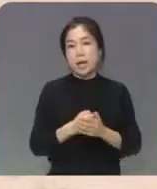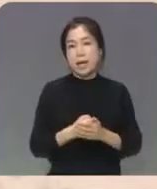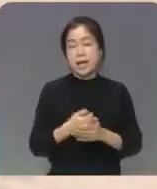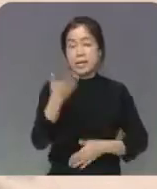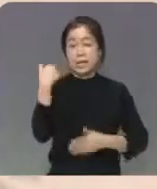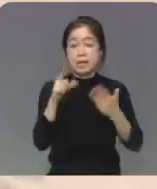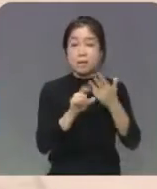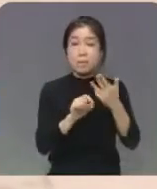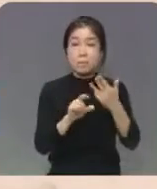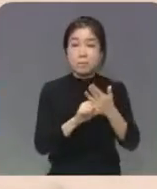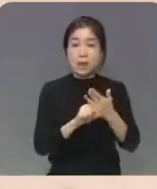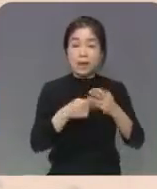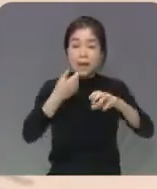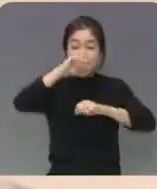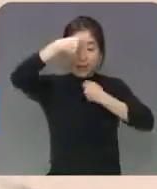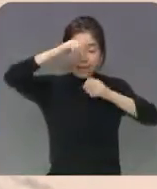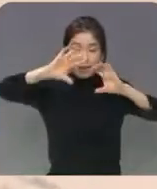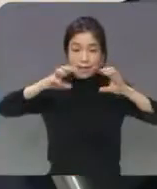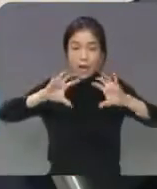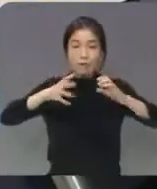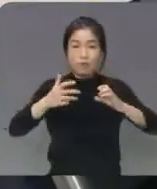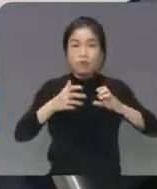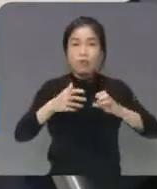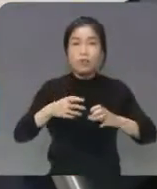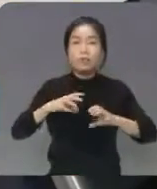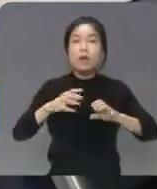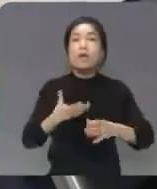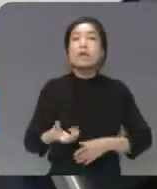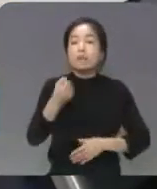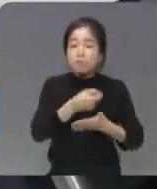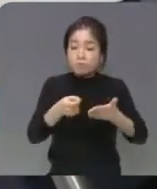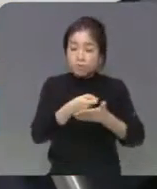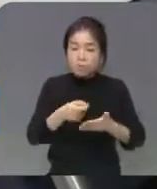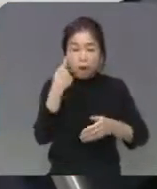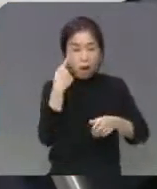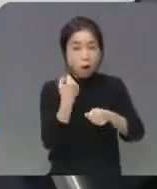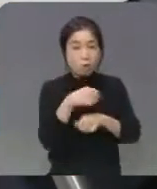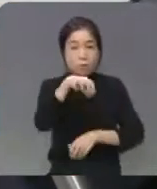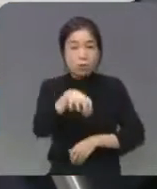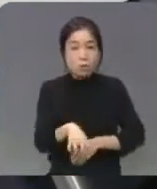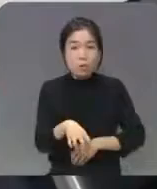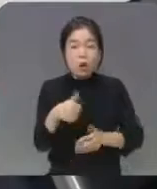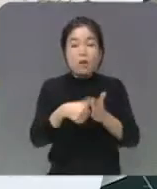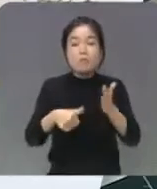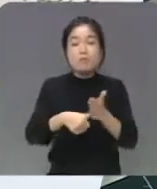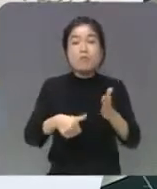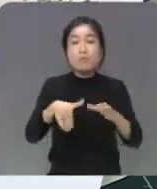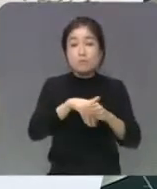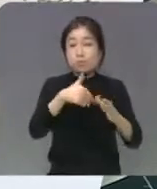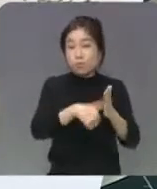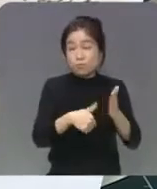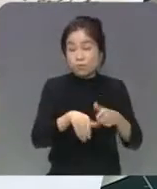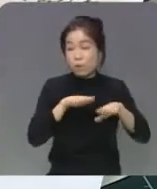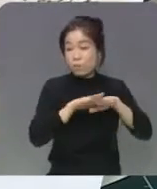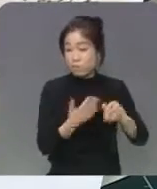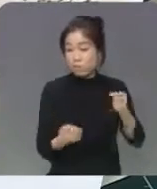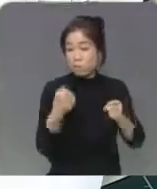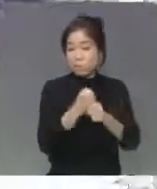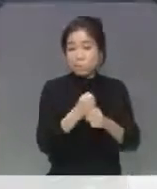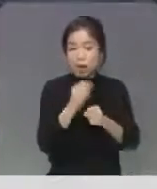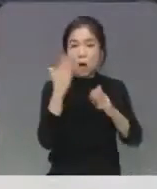지난 8월에는 이탈리아 북녘 기록 유산 보존 복원 중앙연구소 가 문화재 복원 용지로 공식 인정했습니다